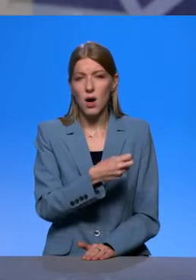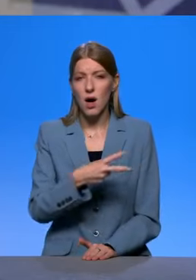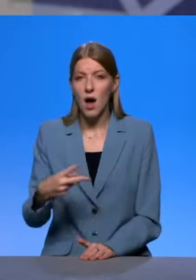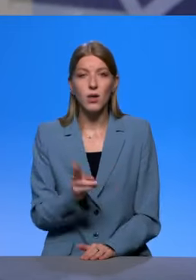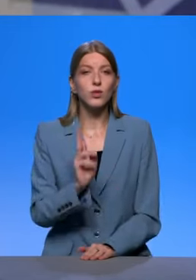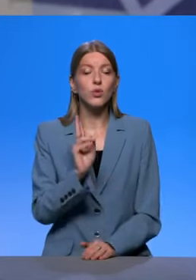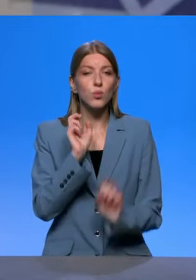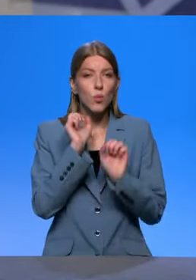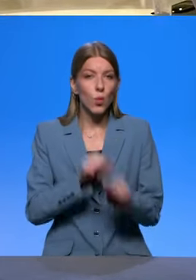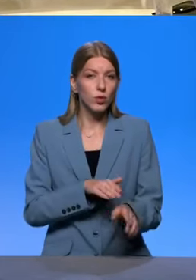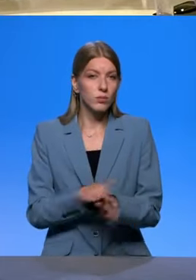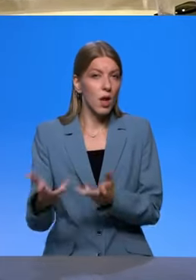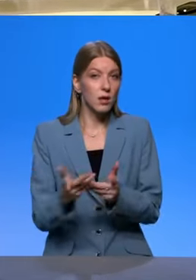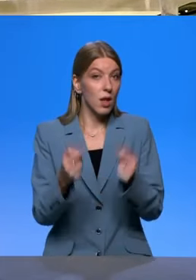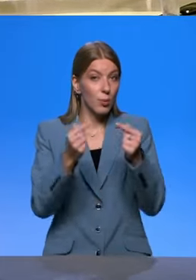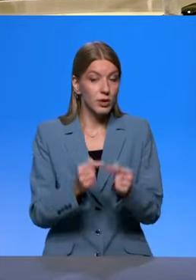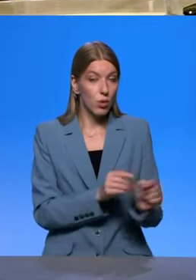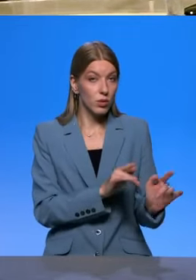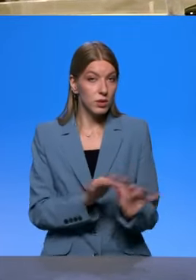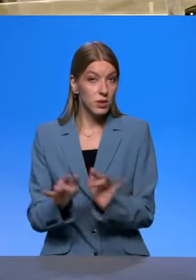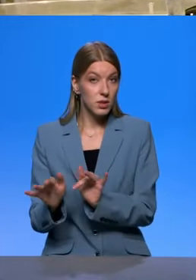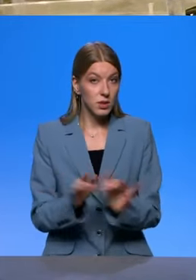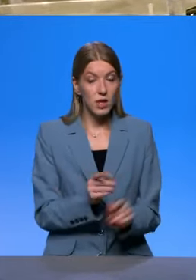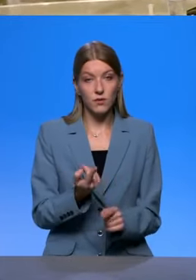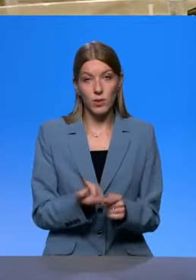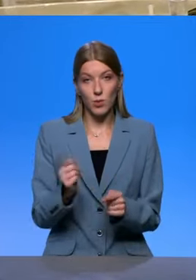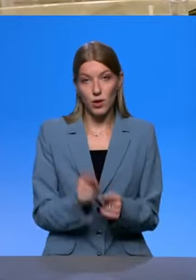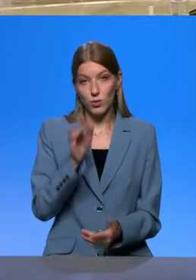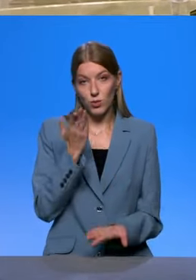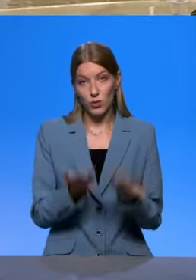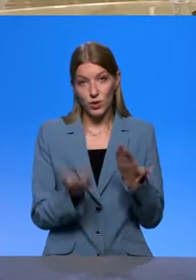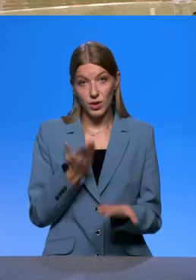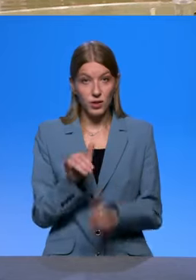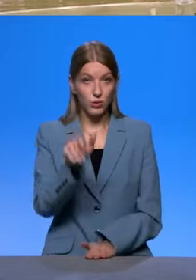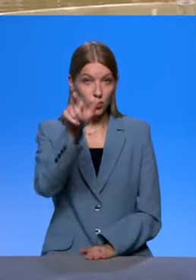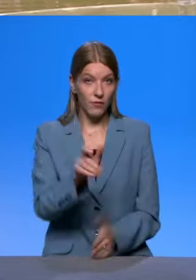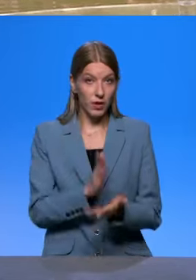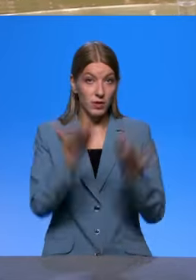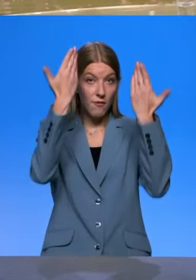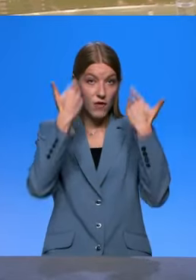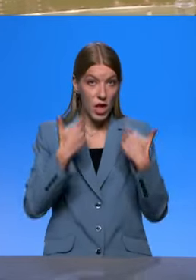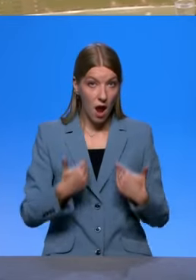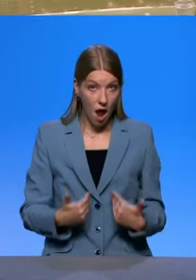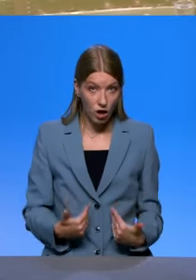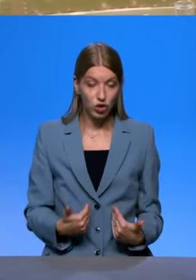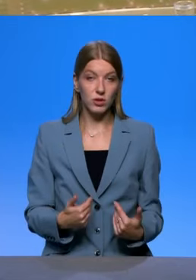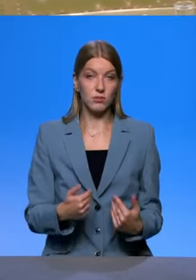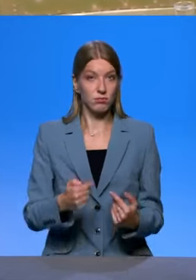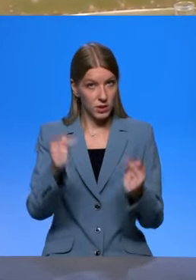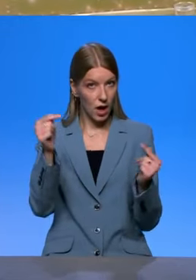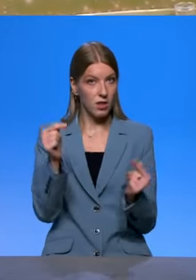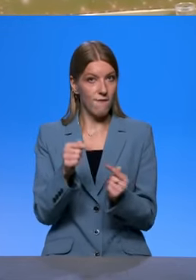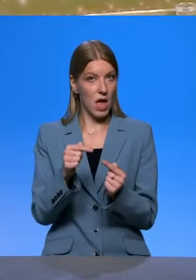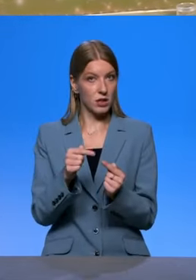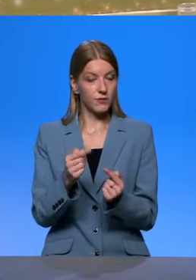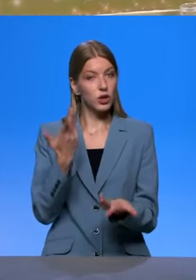иным действиям. Поэтому тот, кто обладает, например, соответствующей внешностью, да, он там становится, или там